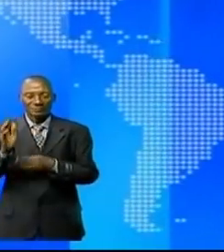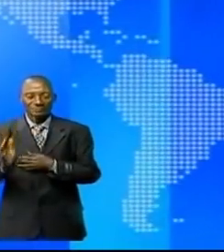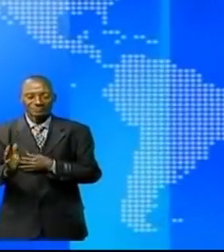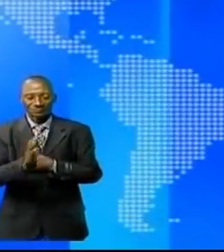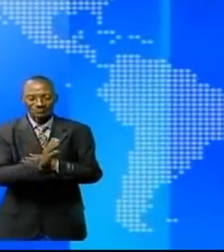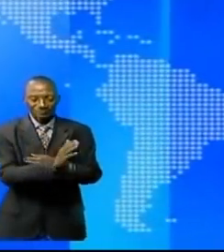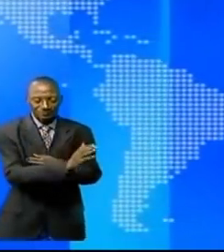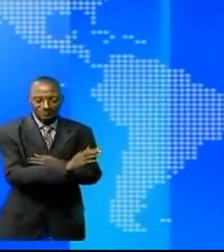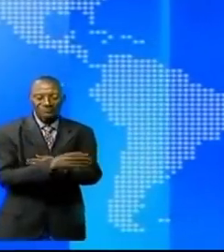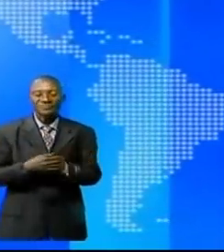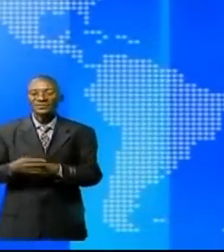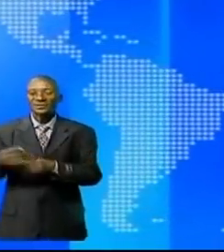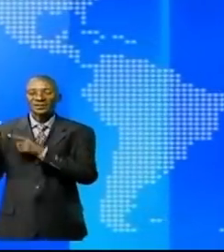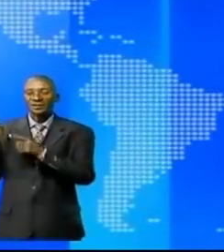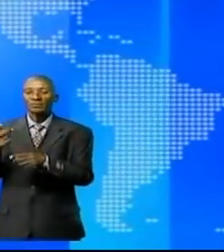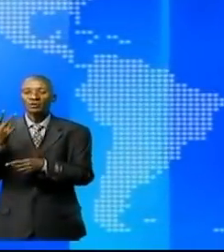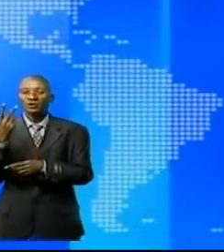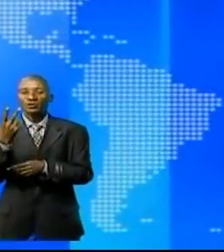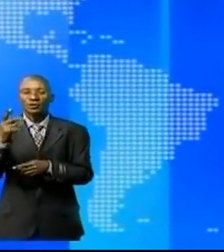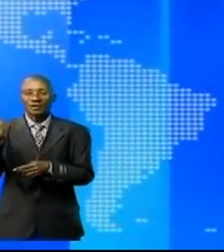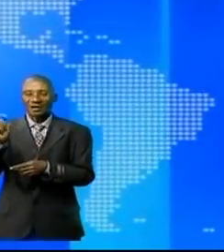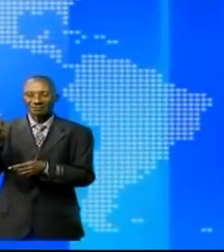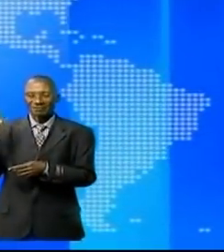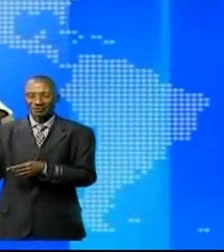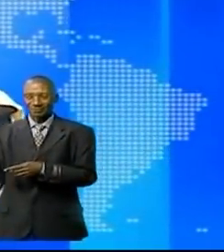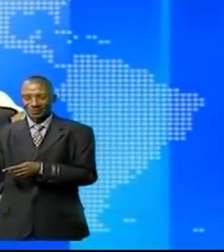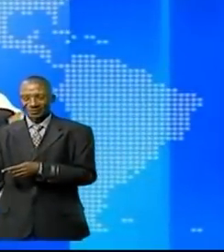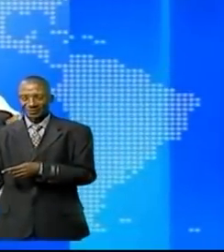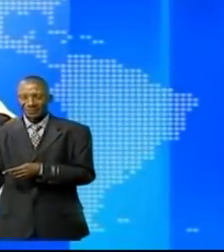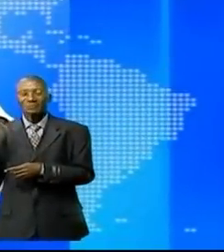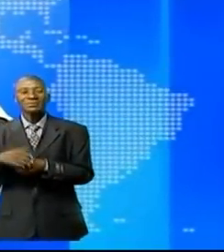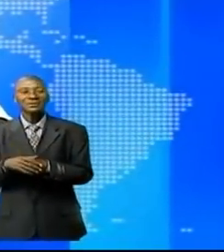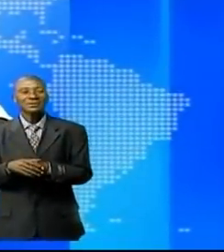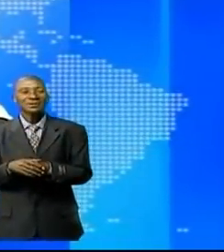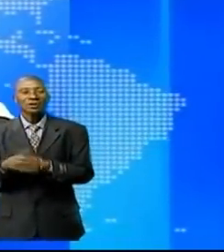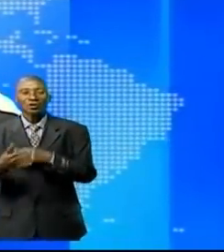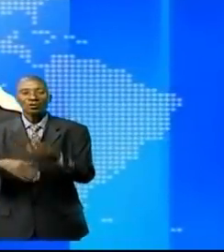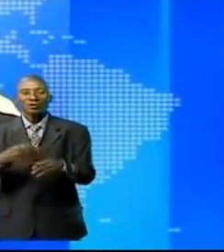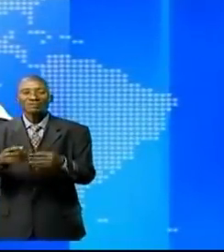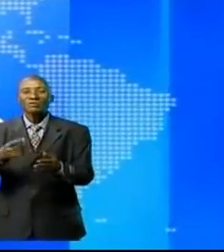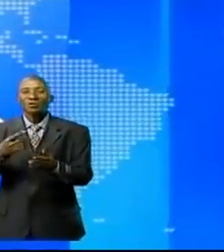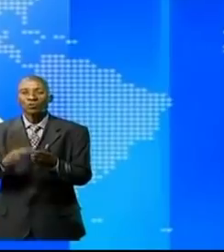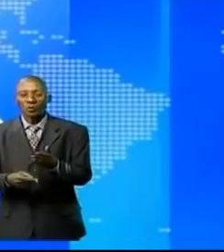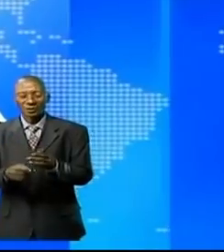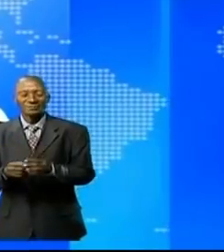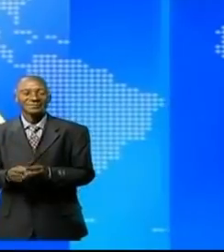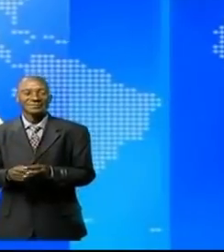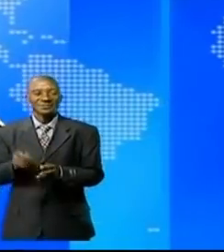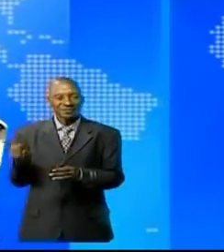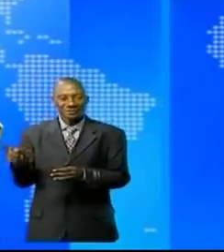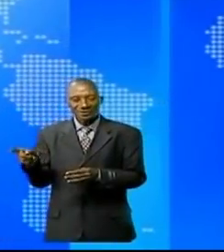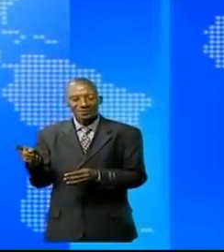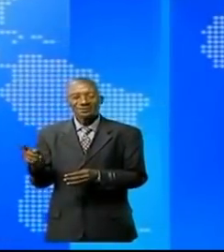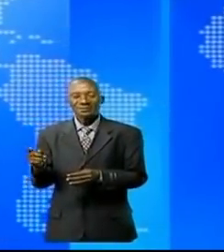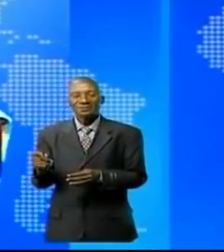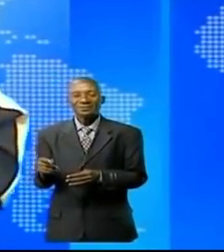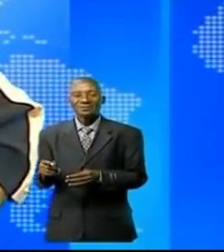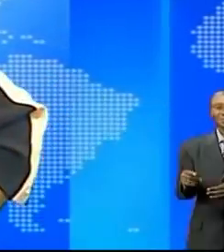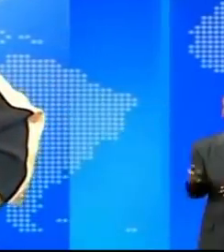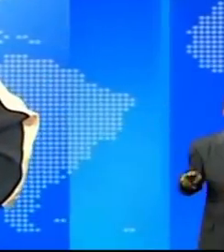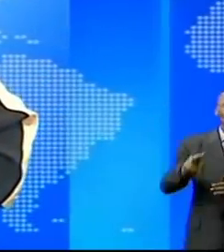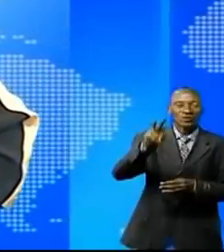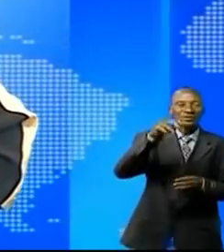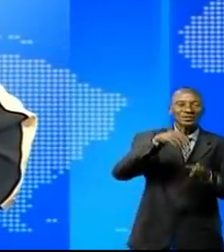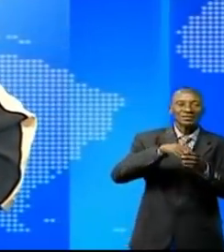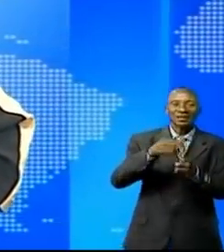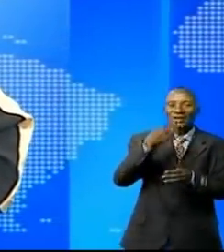le 2 avril 2022 que le ministre d'État en charge de budget, Aimé Bougie, est en mission officielle au Sud Kivu. Il poursuit sa mission dans ce coin